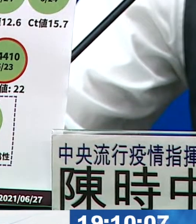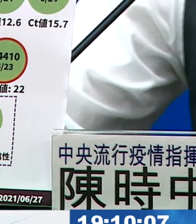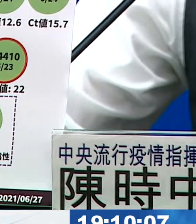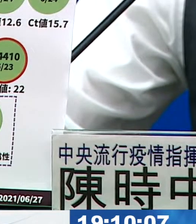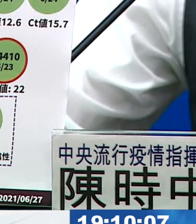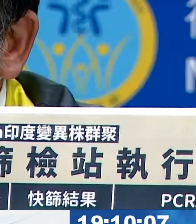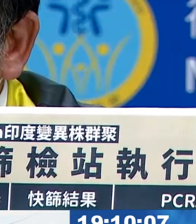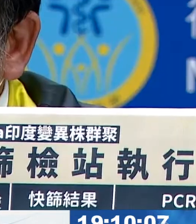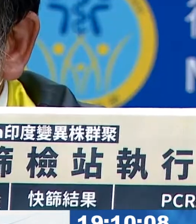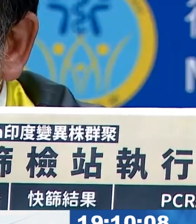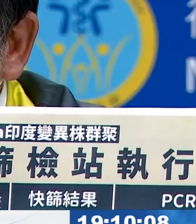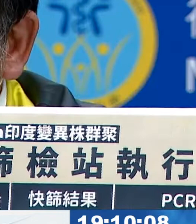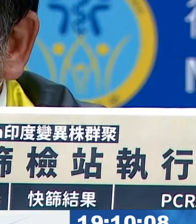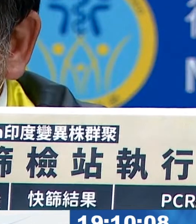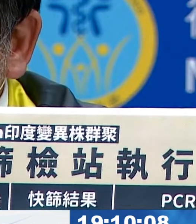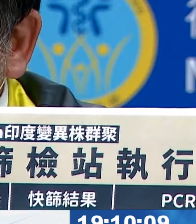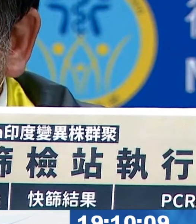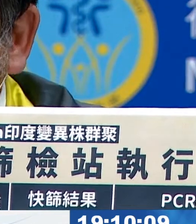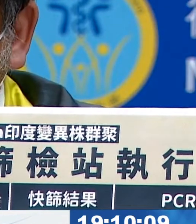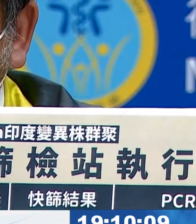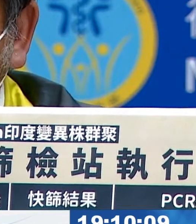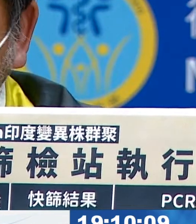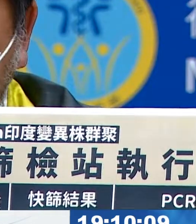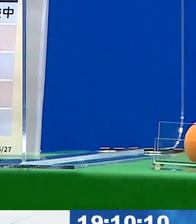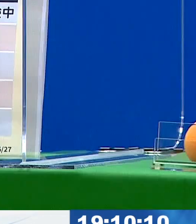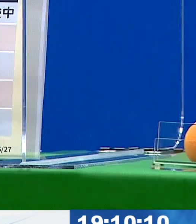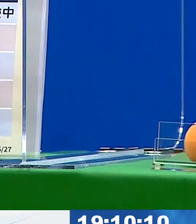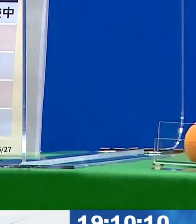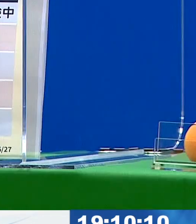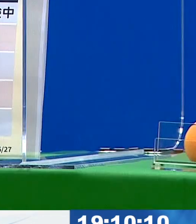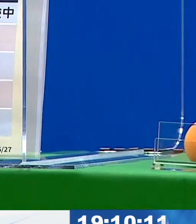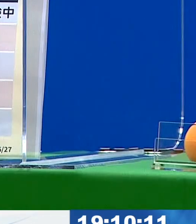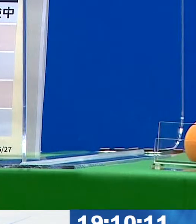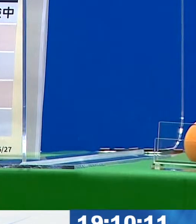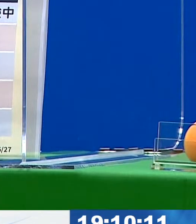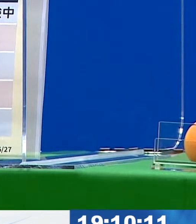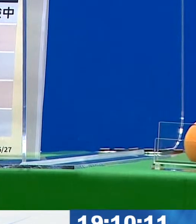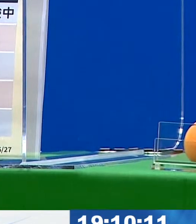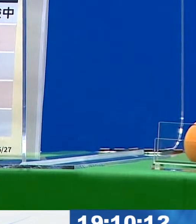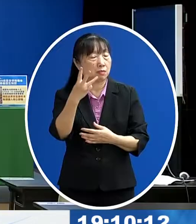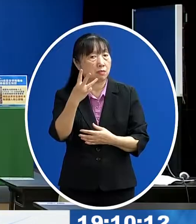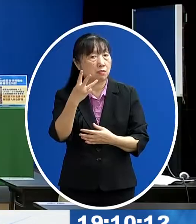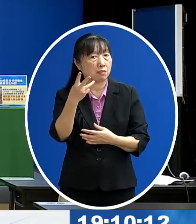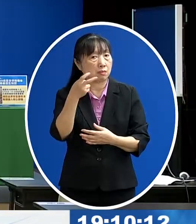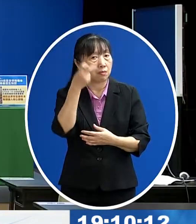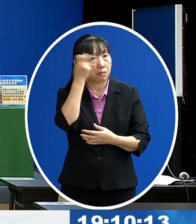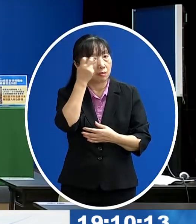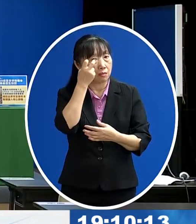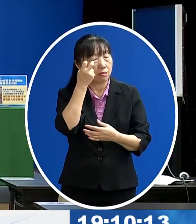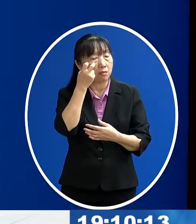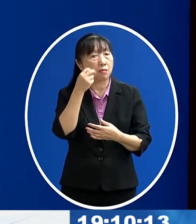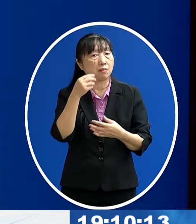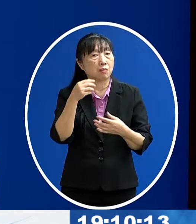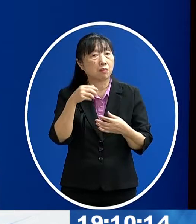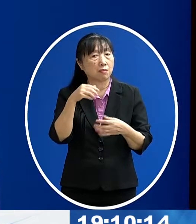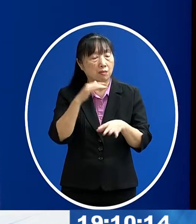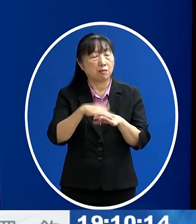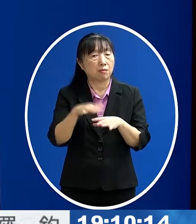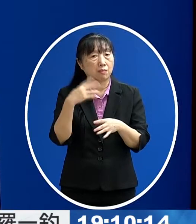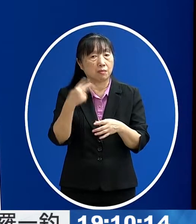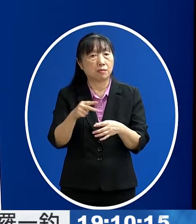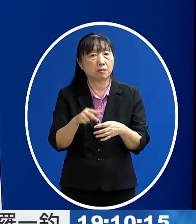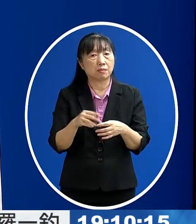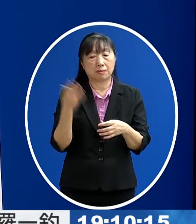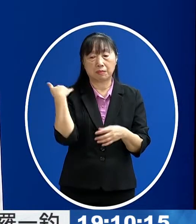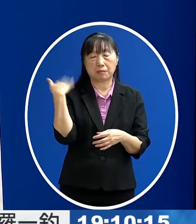共八人感染 Delta 变异株，另外四人除了一位病毒量太低无法定序，其余三位。 从过去这个对于群